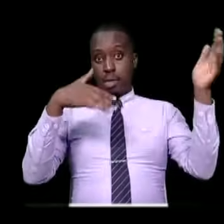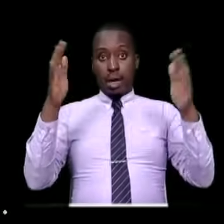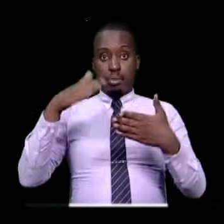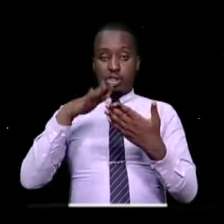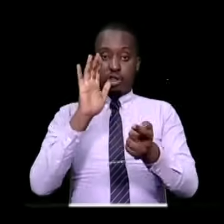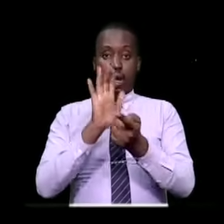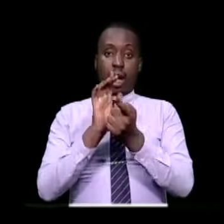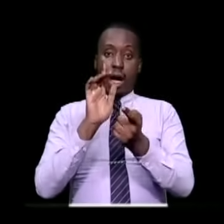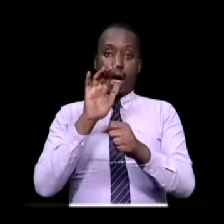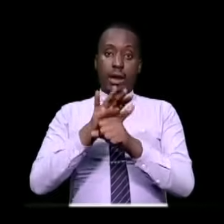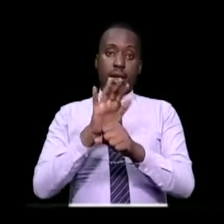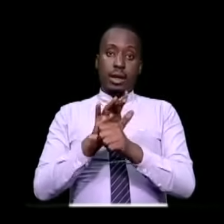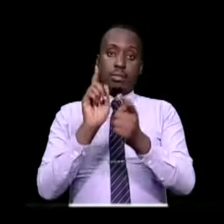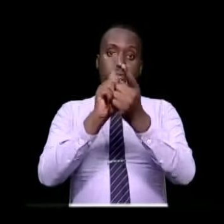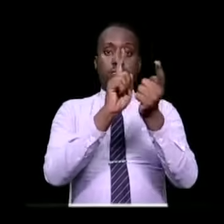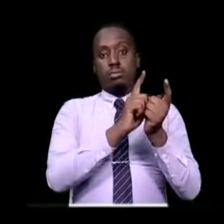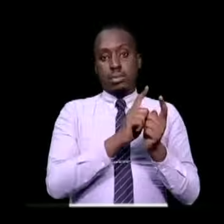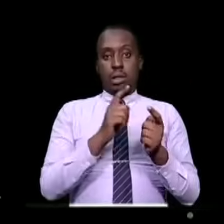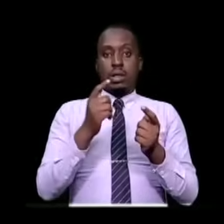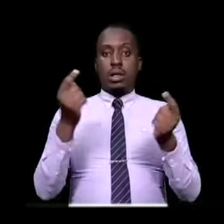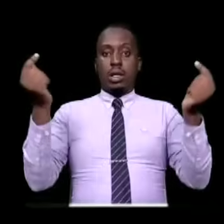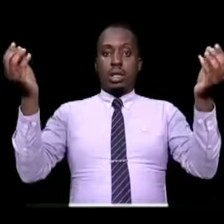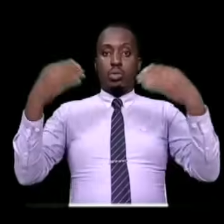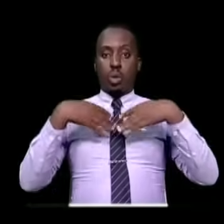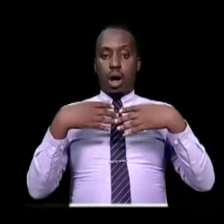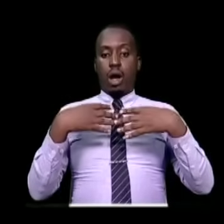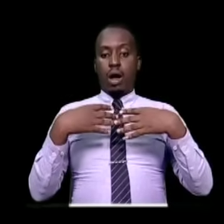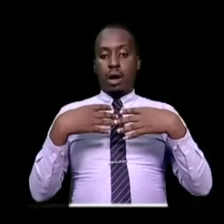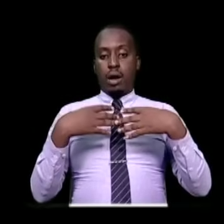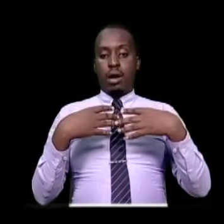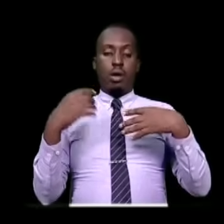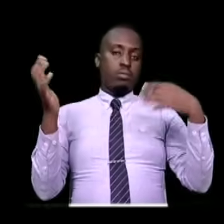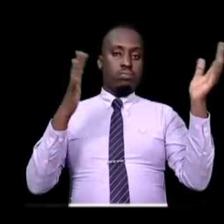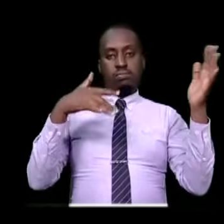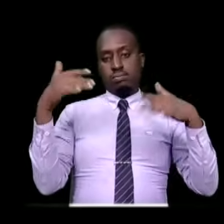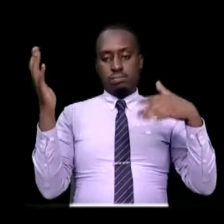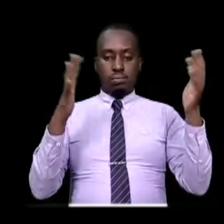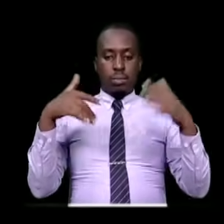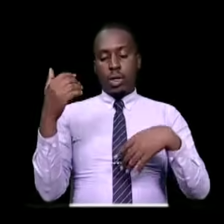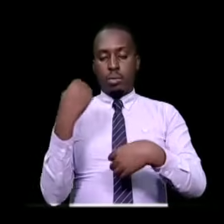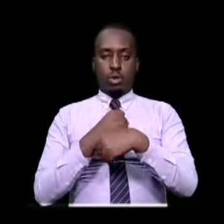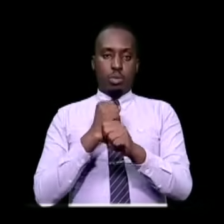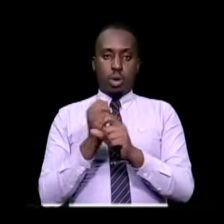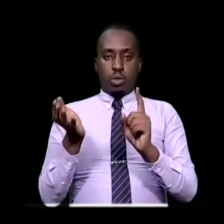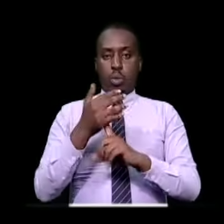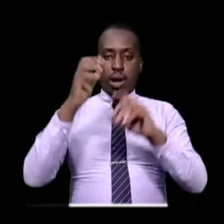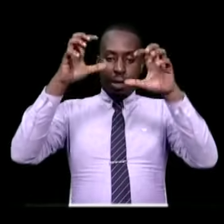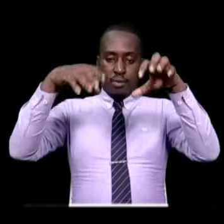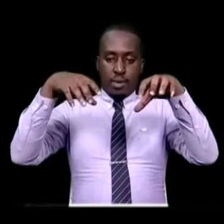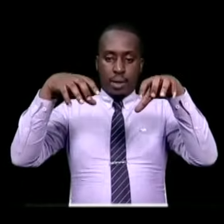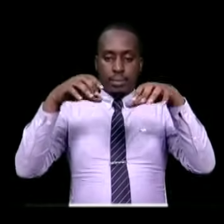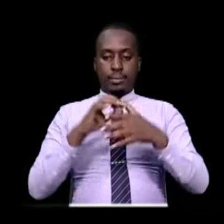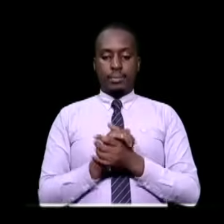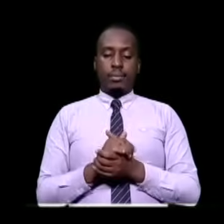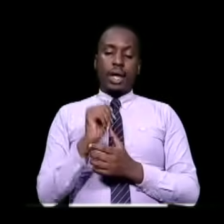riherereye aho igihugu cyacu giherereye rikaba ritwoherereza ubuhehere bw'umwuka butuma tubona imvura.